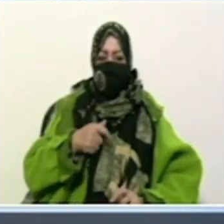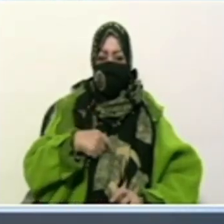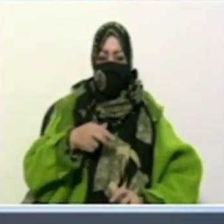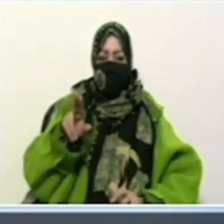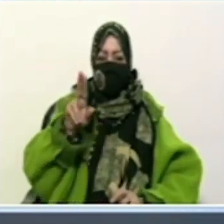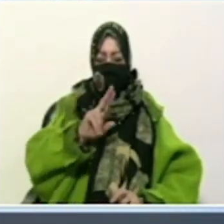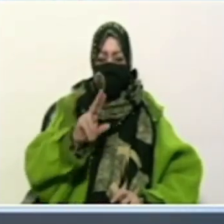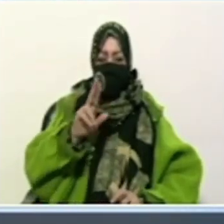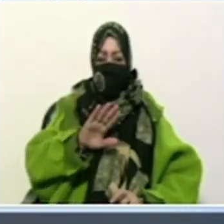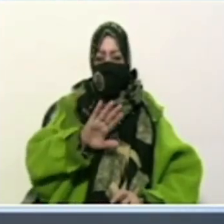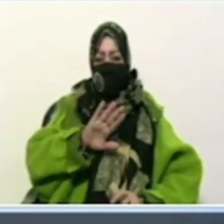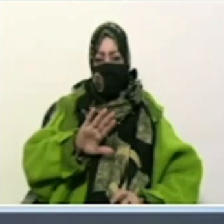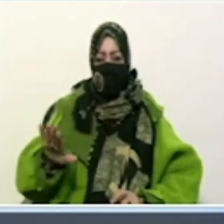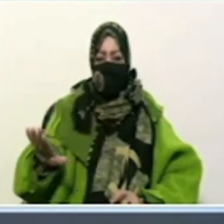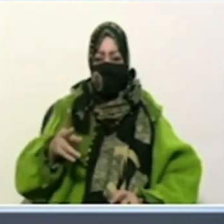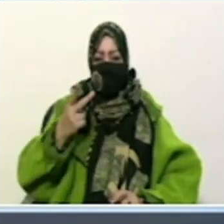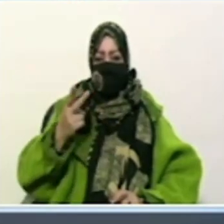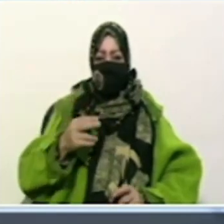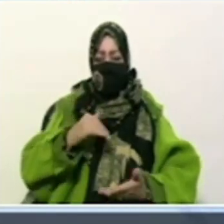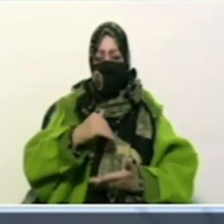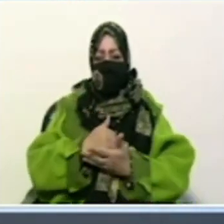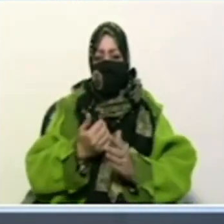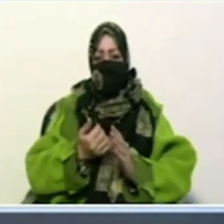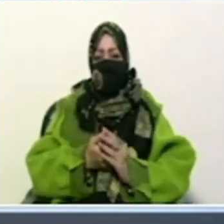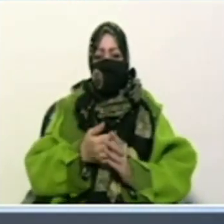كأحكام الأضحية في شروطها